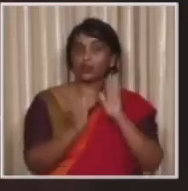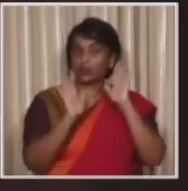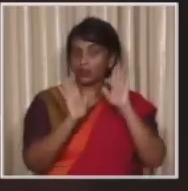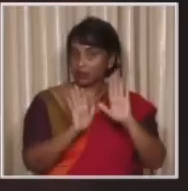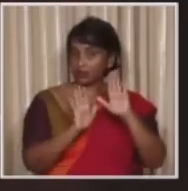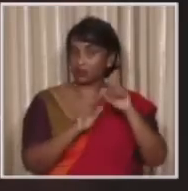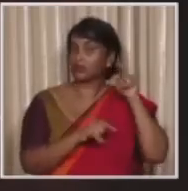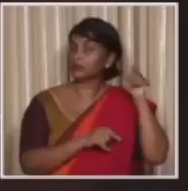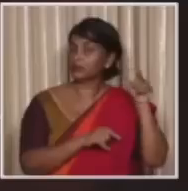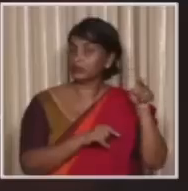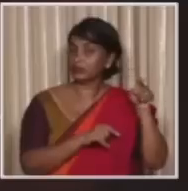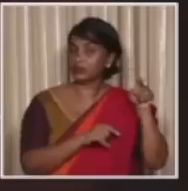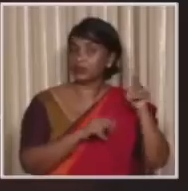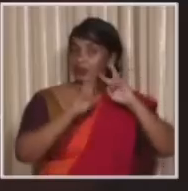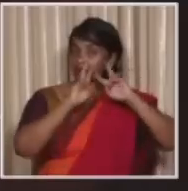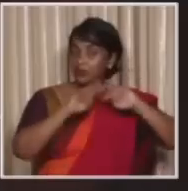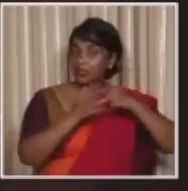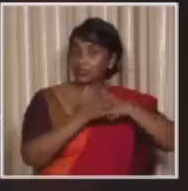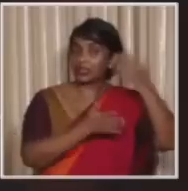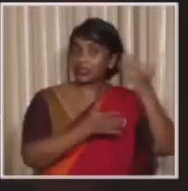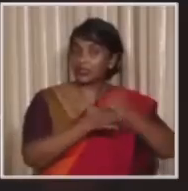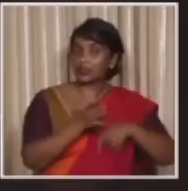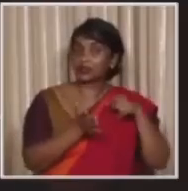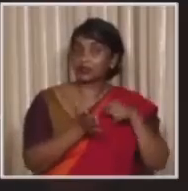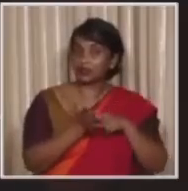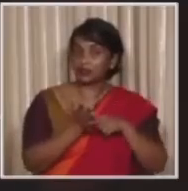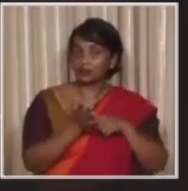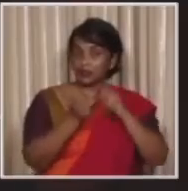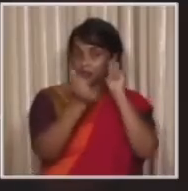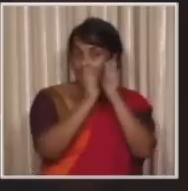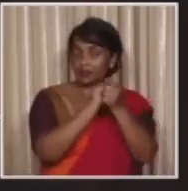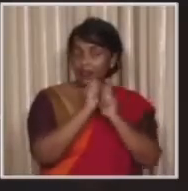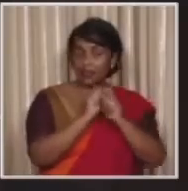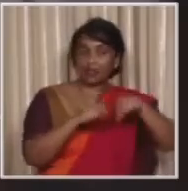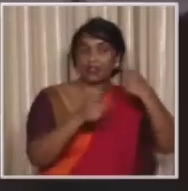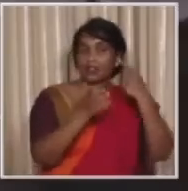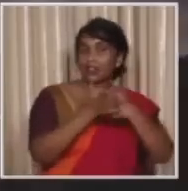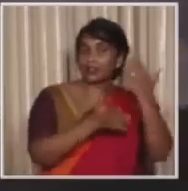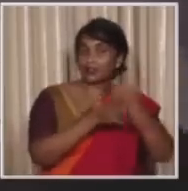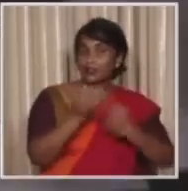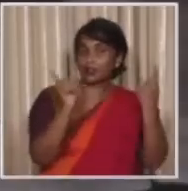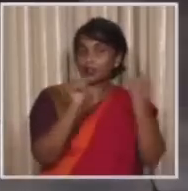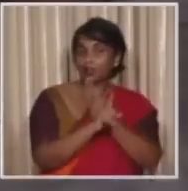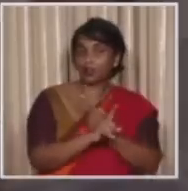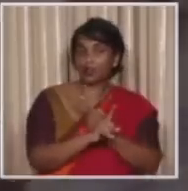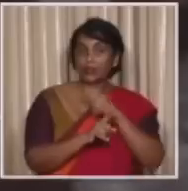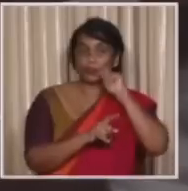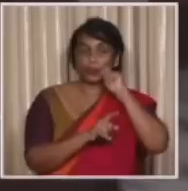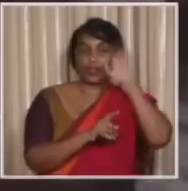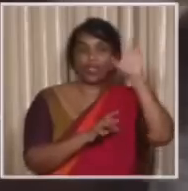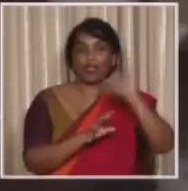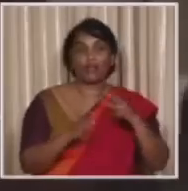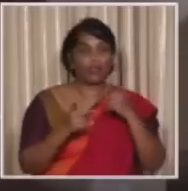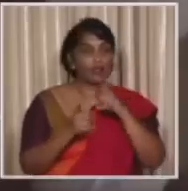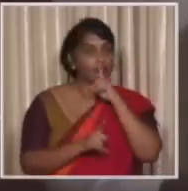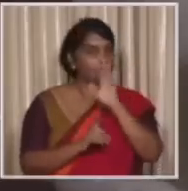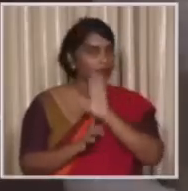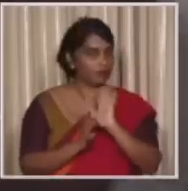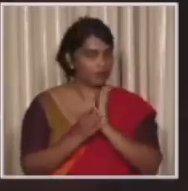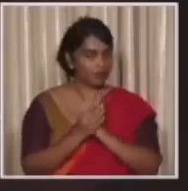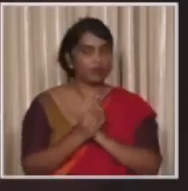අර පරිේශන වාර්තාවල වෙනස් වෙලා ඊළඟ වාර්තාව ආවා වගේ සියඹලා ගෙනල්ලා නැහැ කියන්න ලෑස්ති වෙන්න